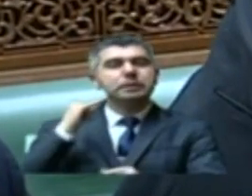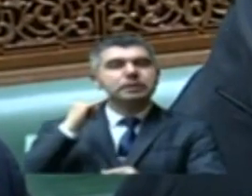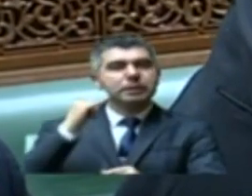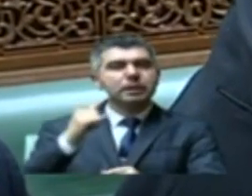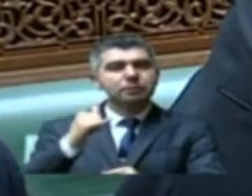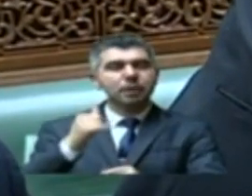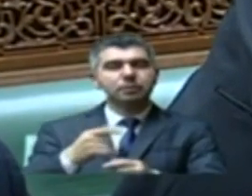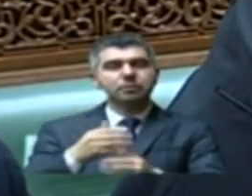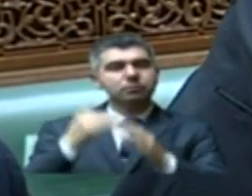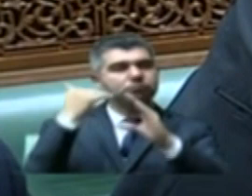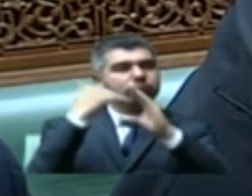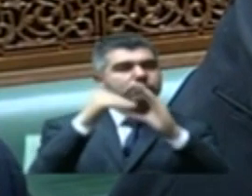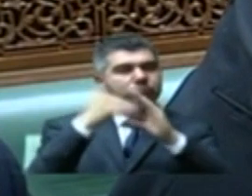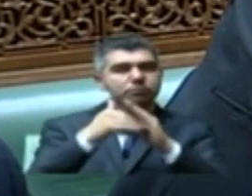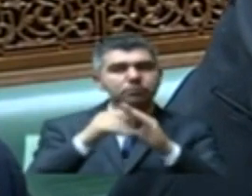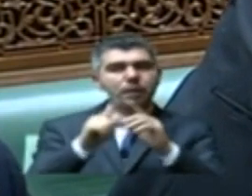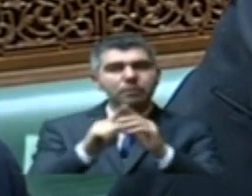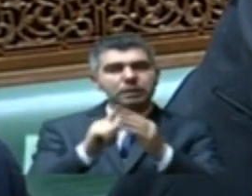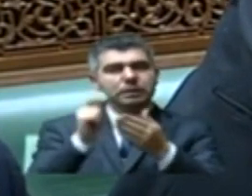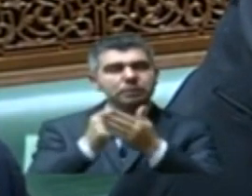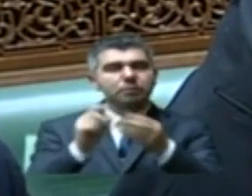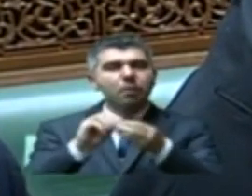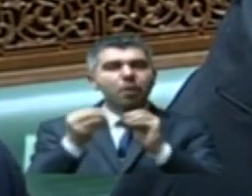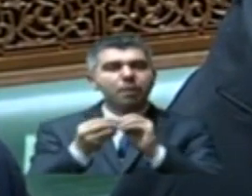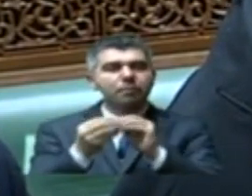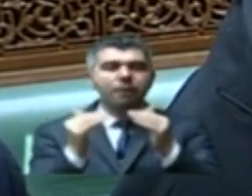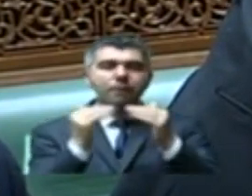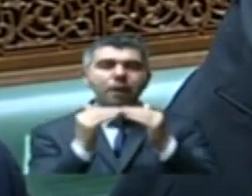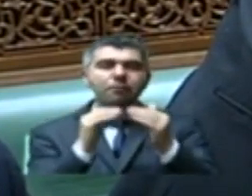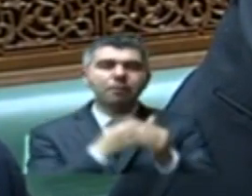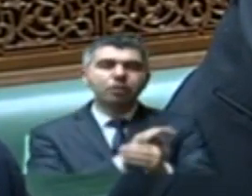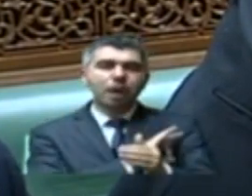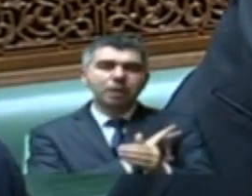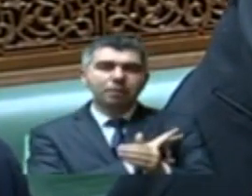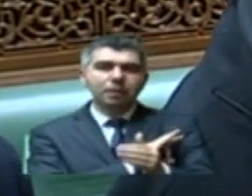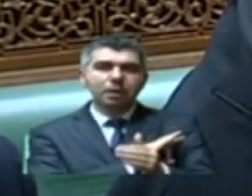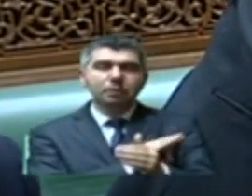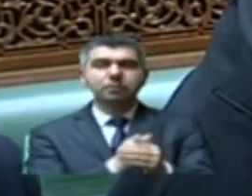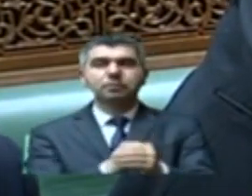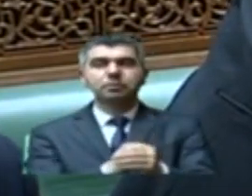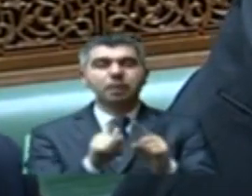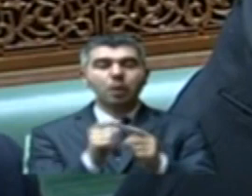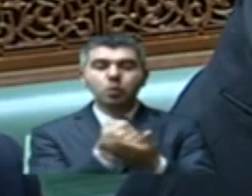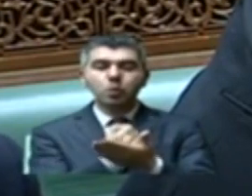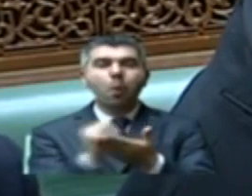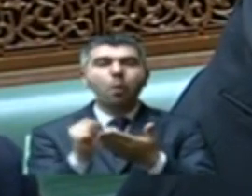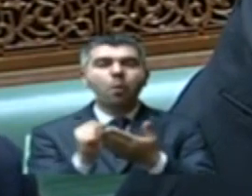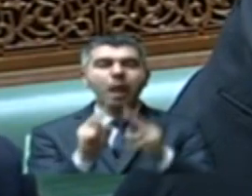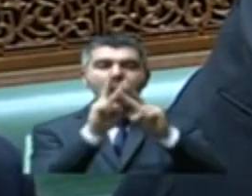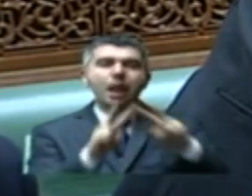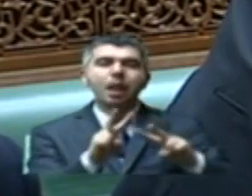ثلاثة. إذا الإشكالية هنا المطروحة هو في عدم التنسيق ما بين الدرك الملكي لإلغاء مذكرة